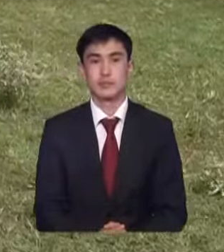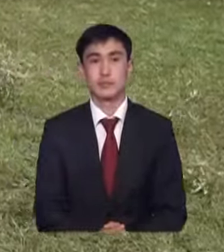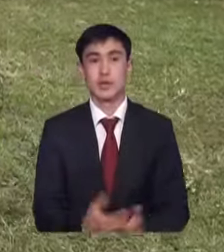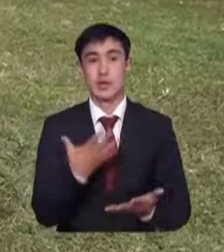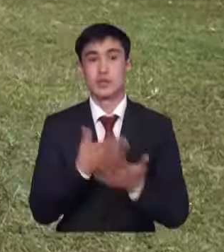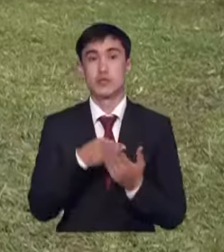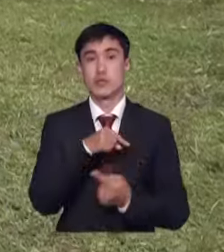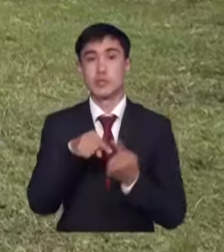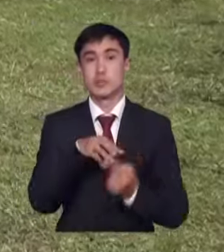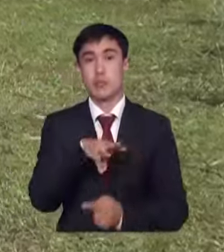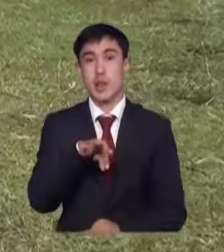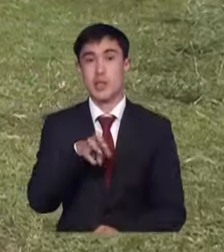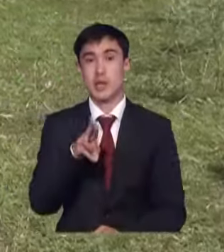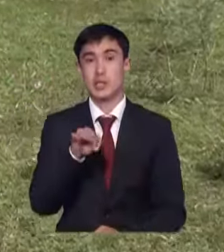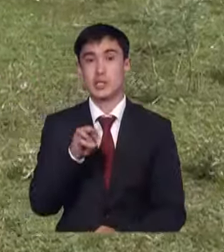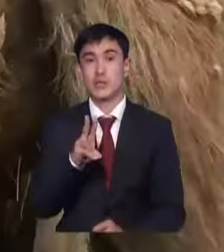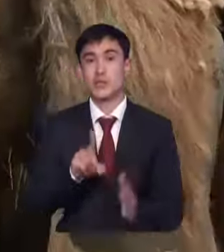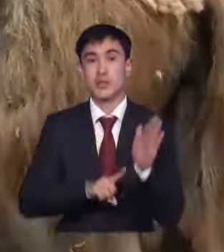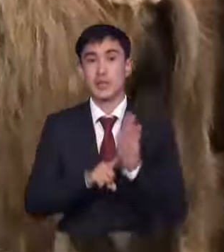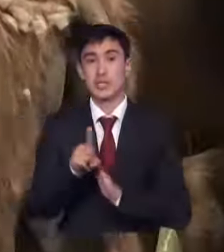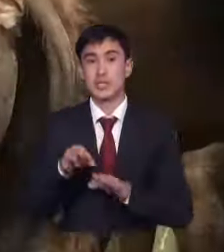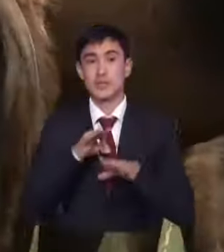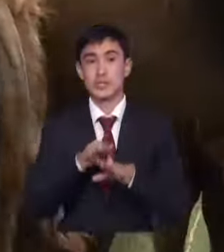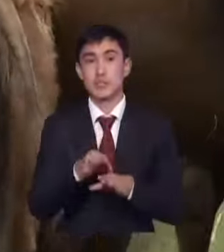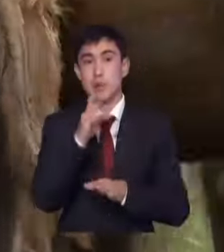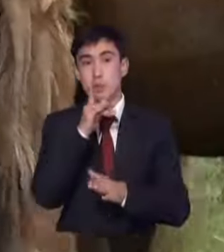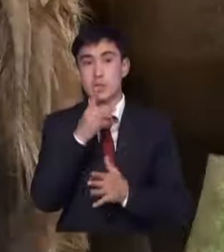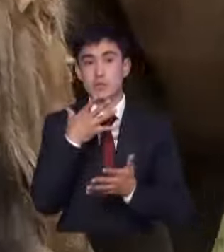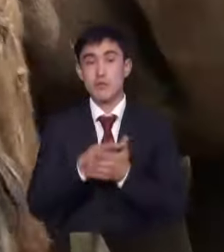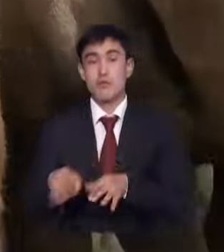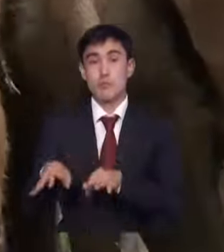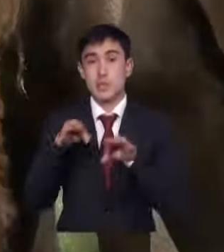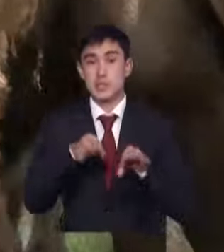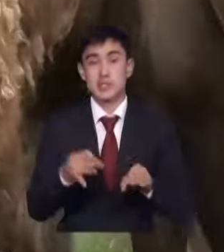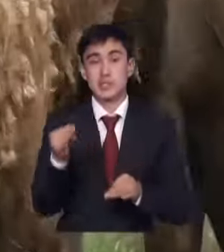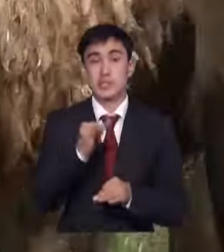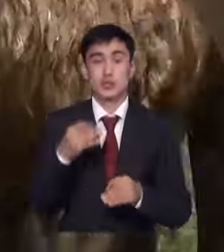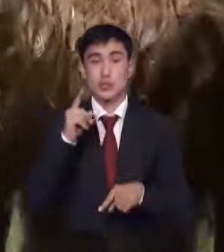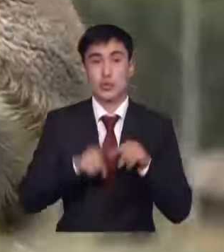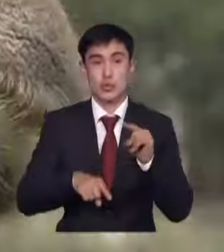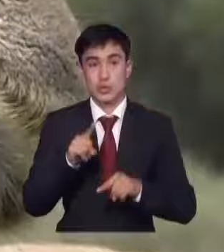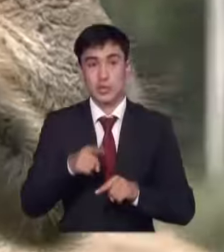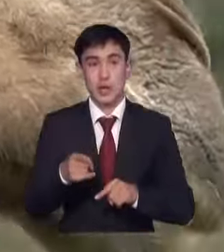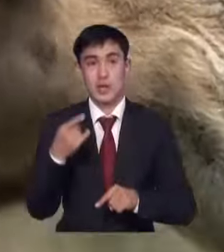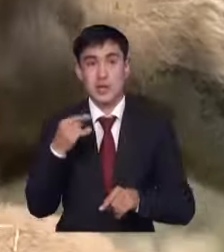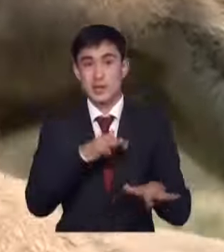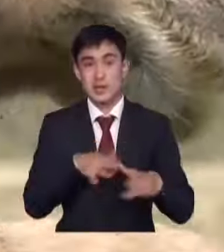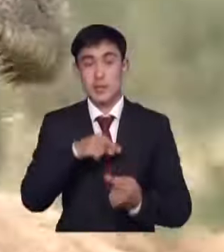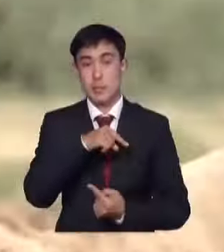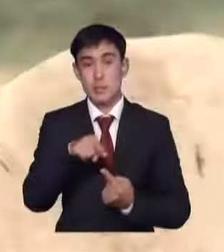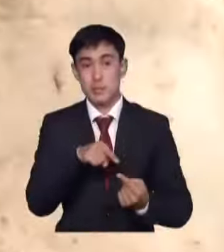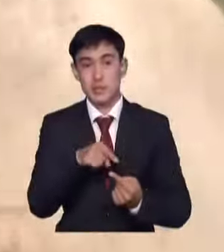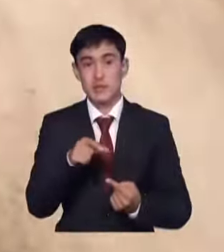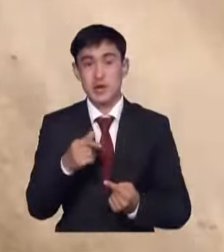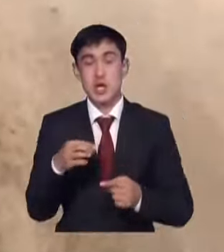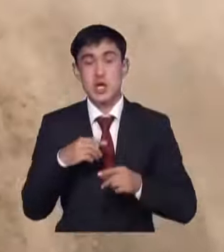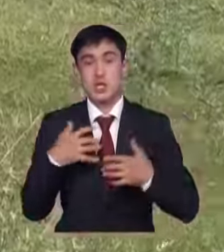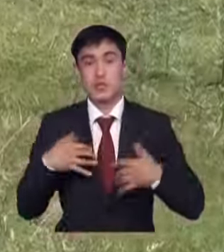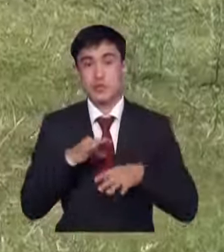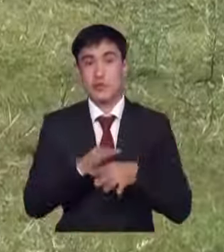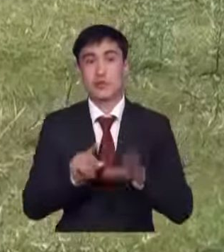Свой бизнес миллионер Кажикенула начал вести с момента своего переселения на историческую родину. Тогда дело предприимчивого